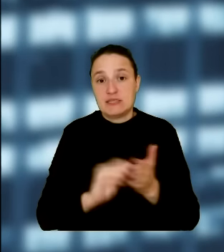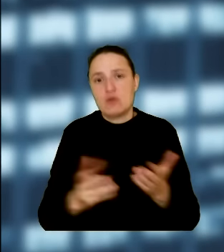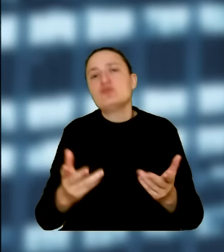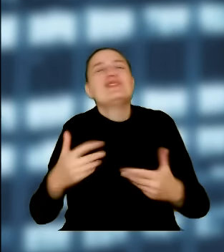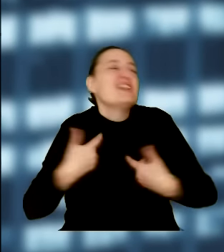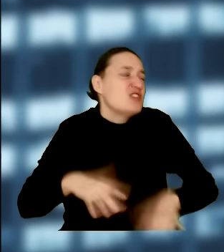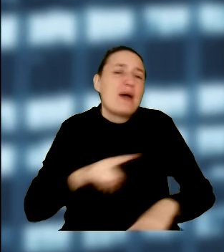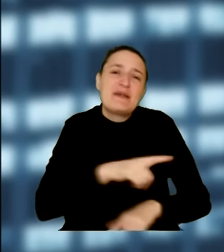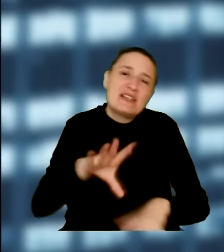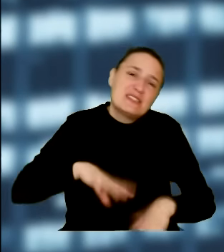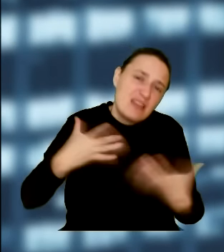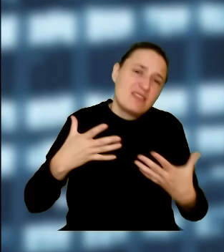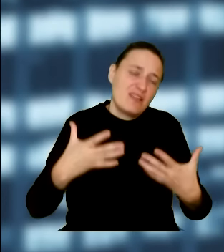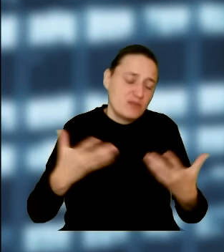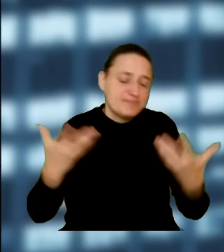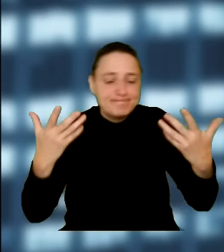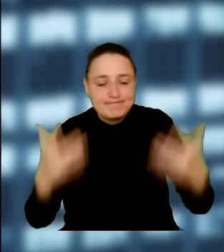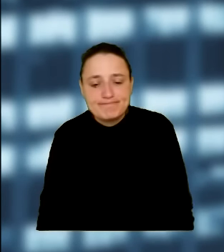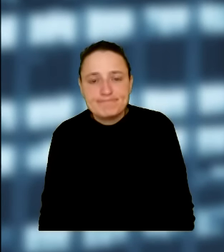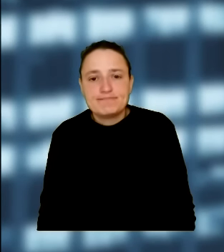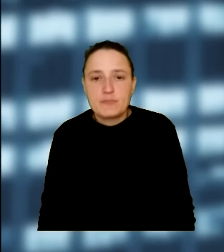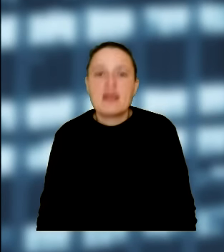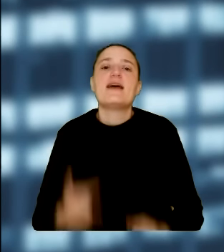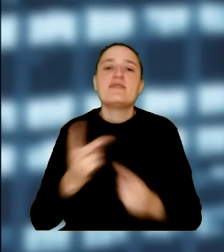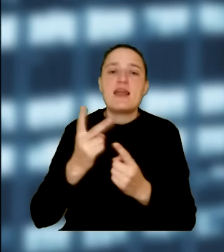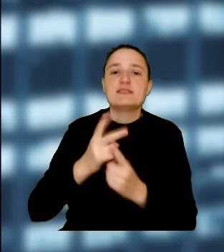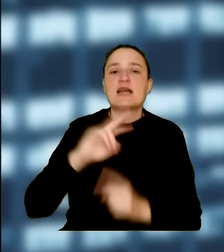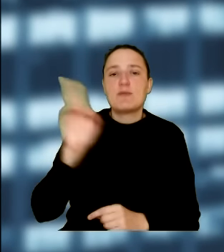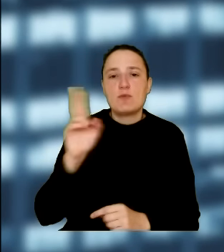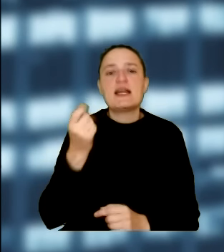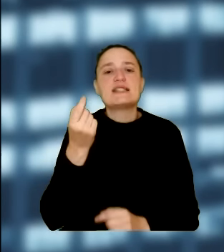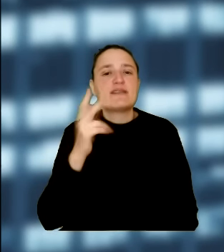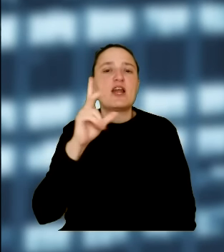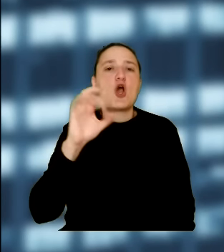chciałem państwa denerwować. Proszę pozostać z Republiką, za chwilę Maciek Korzuszek.